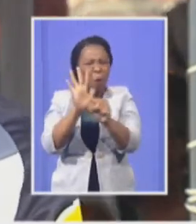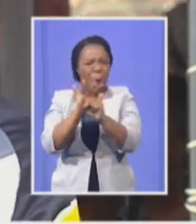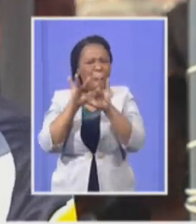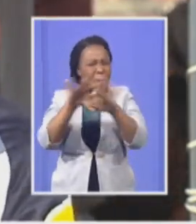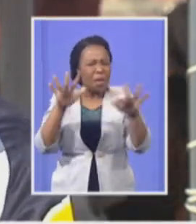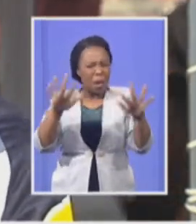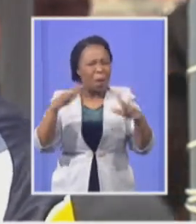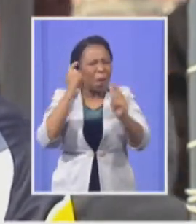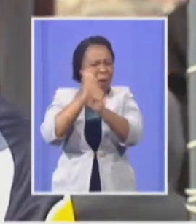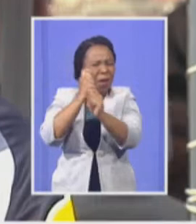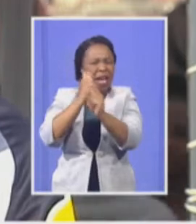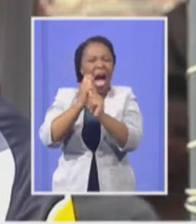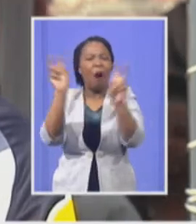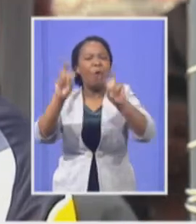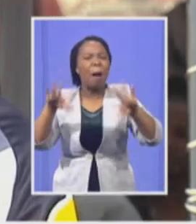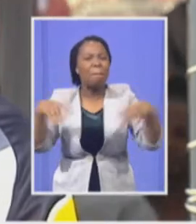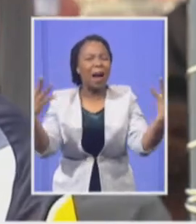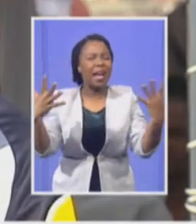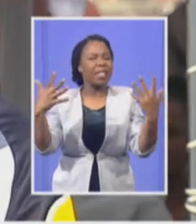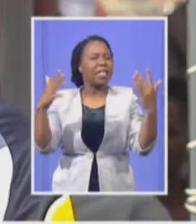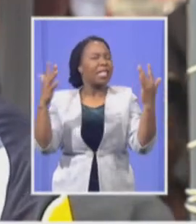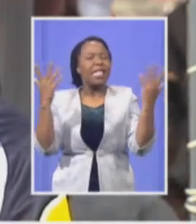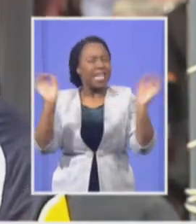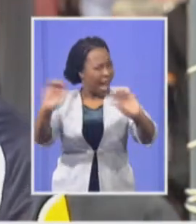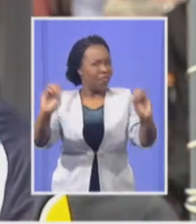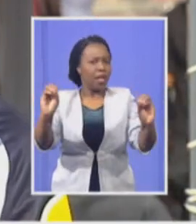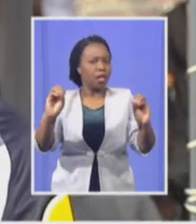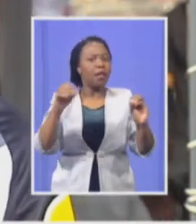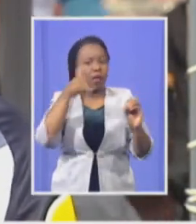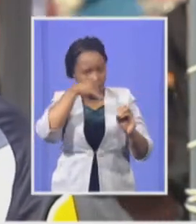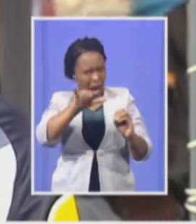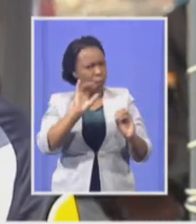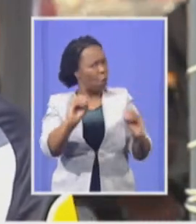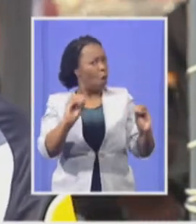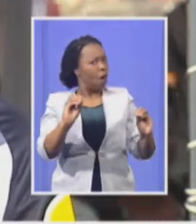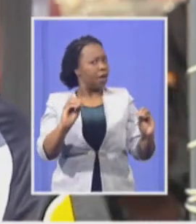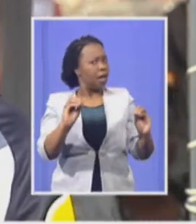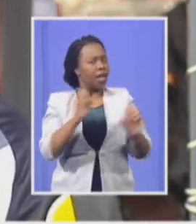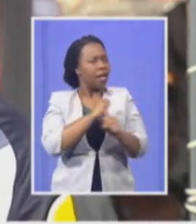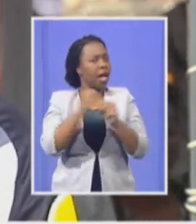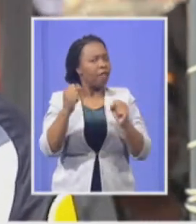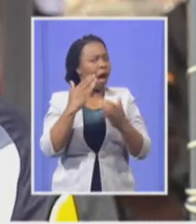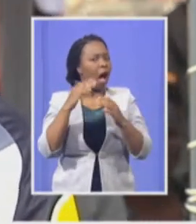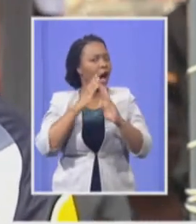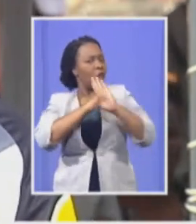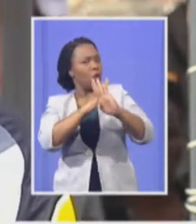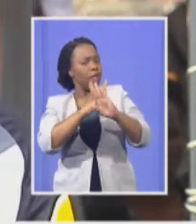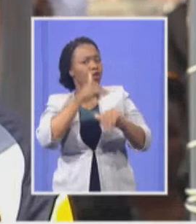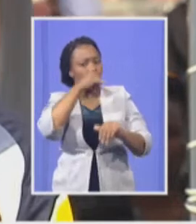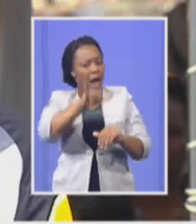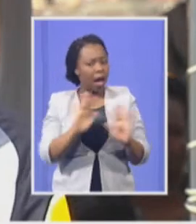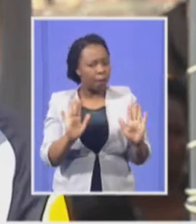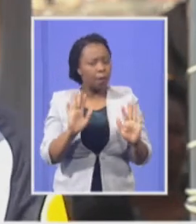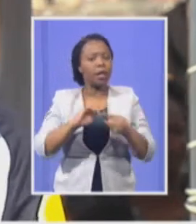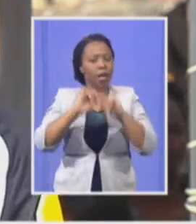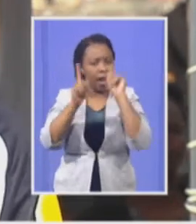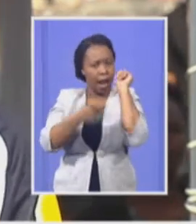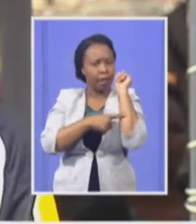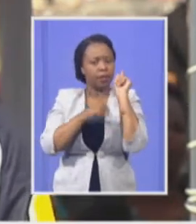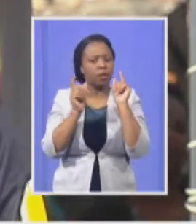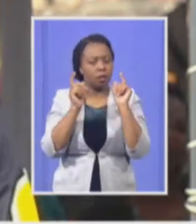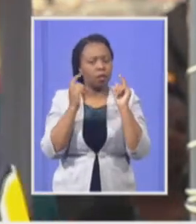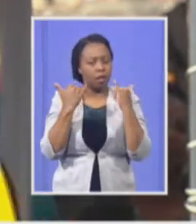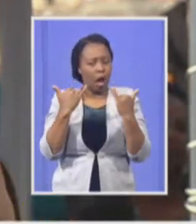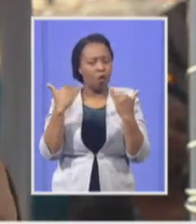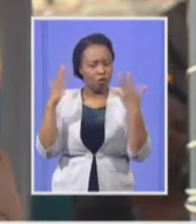ngekho mbani kungekho nix angeke ingabikho icrime endaweni enjalo and egcineni again okugqibela senzohlala lapho senzowehlile